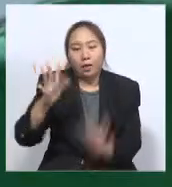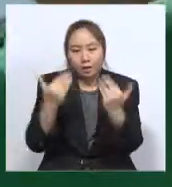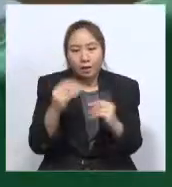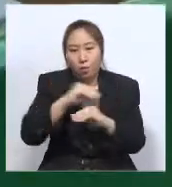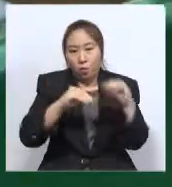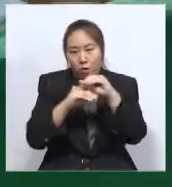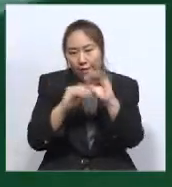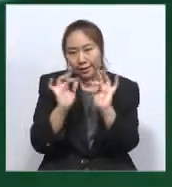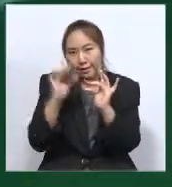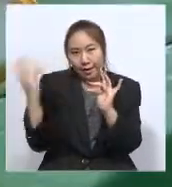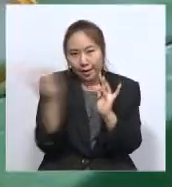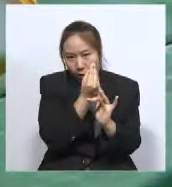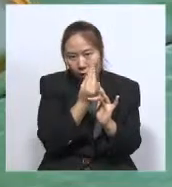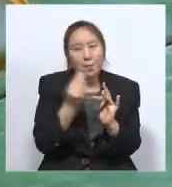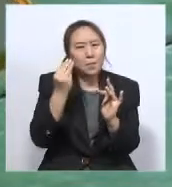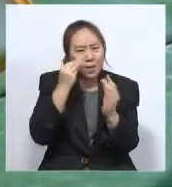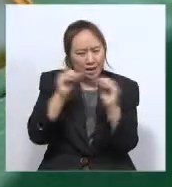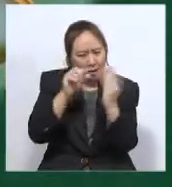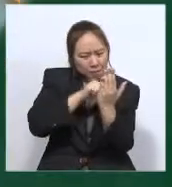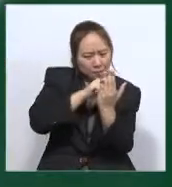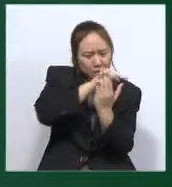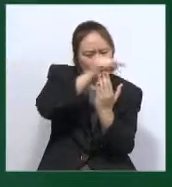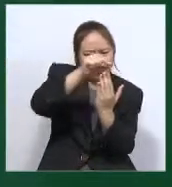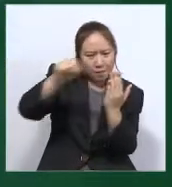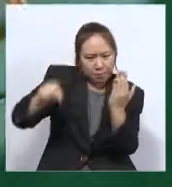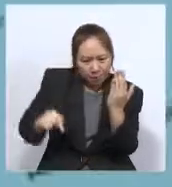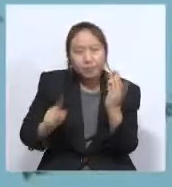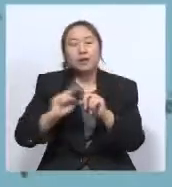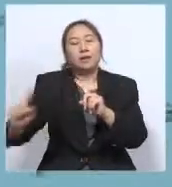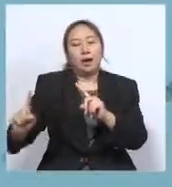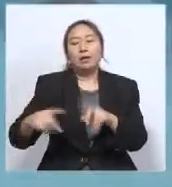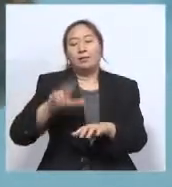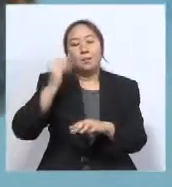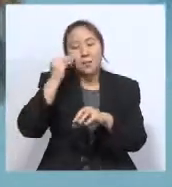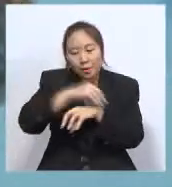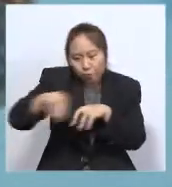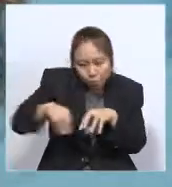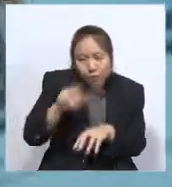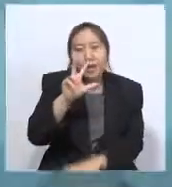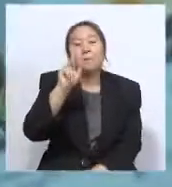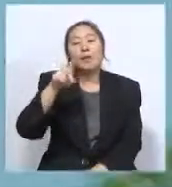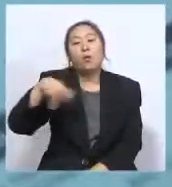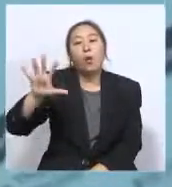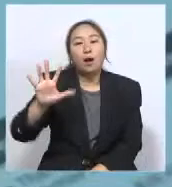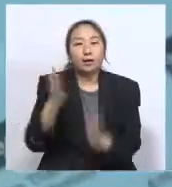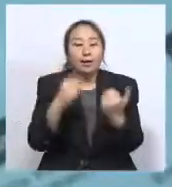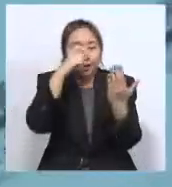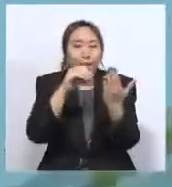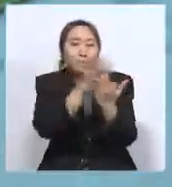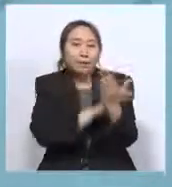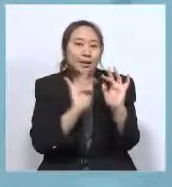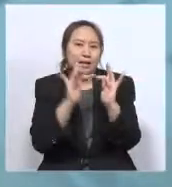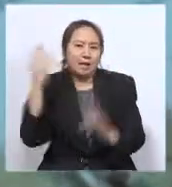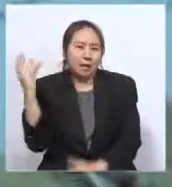เร็วสูงในหมู่บ้านพื้นที่ชายขอบอีกจำนวน 3,920 หมู่บ้านจะทำให้ประเทศไทยมีอินเทอร์เน็ตความเร็ว